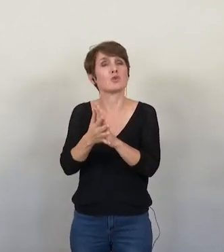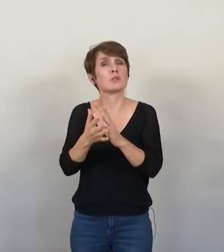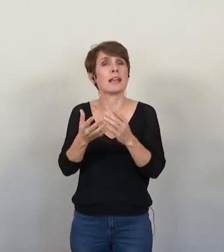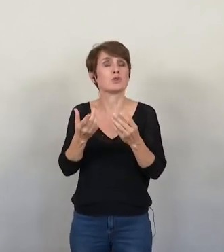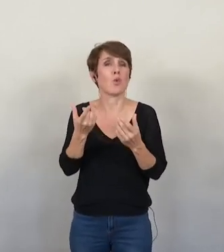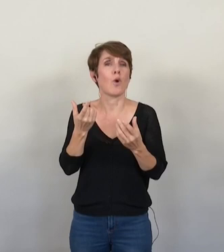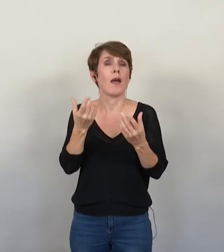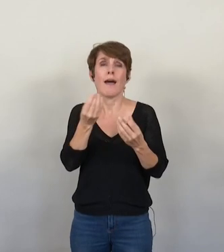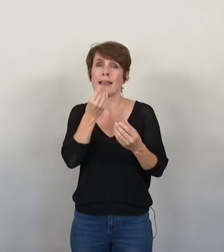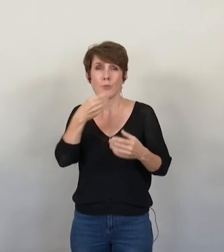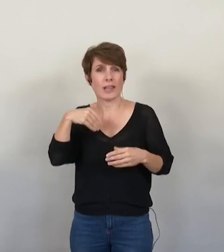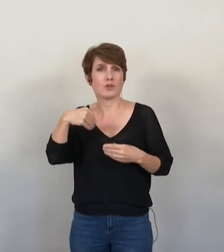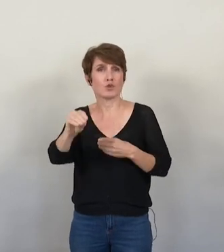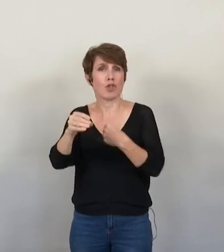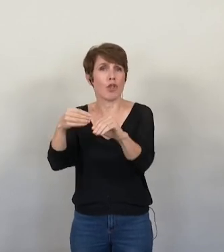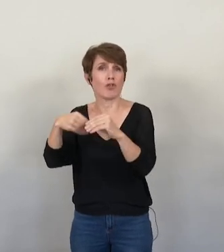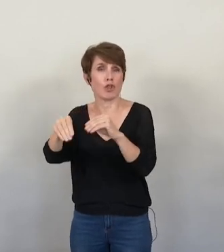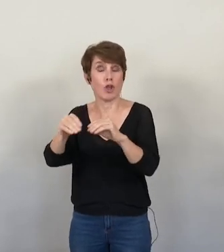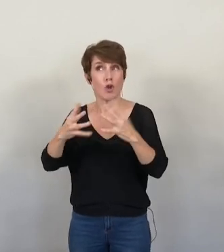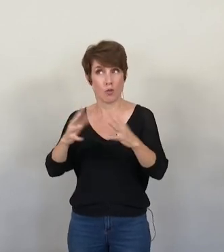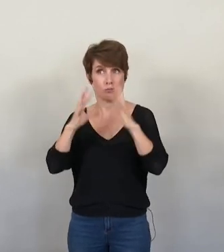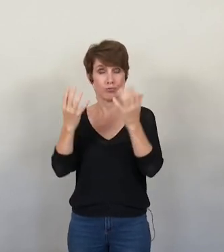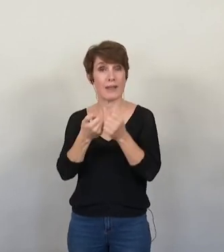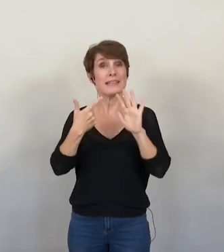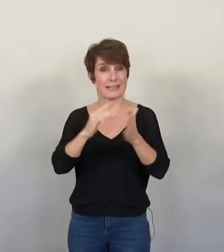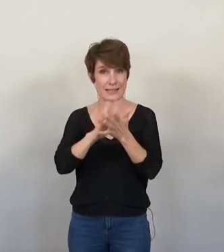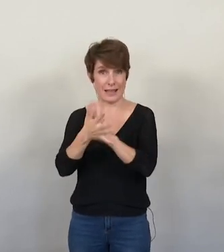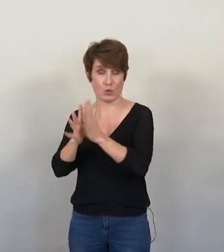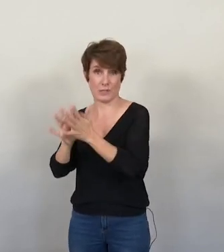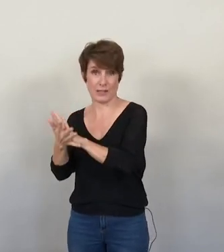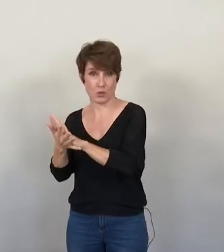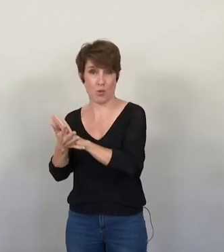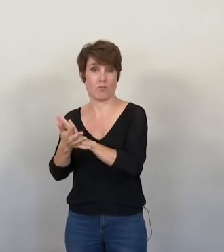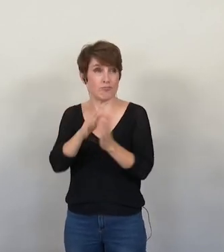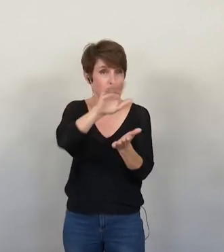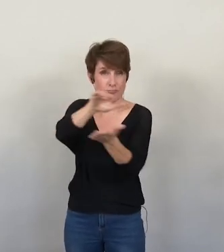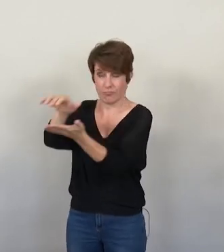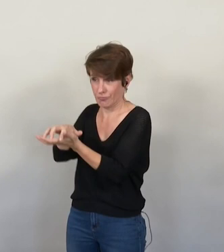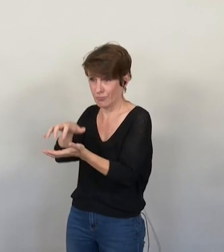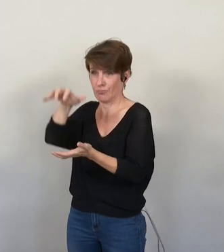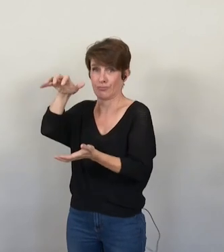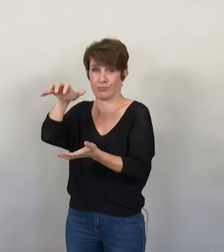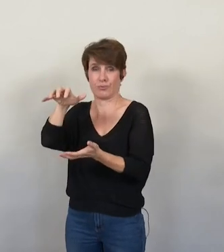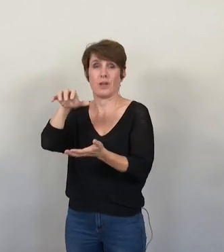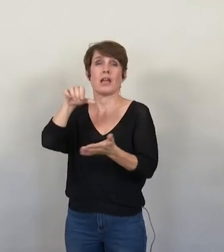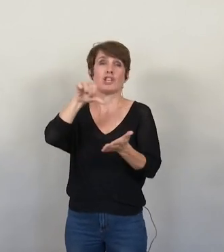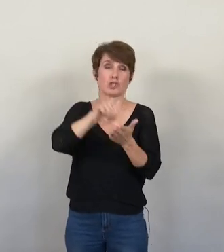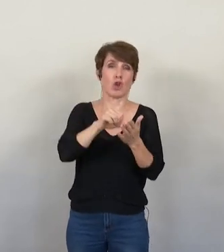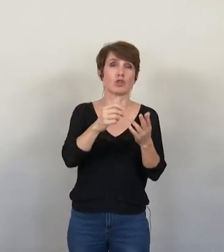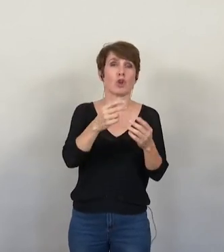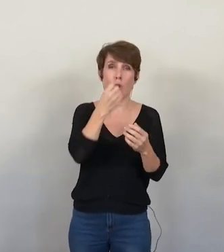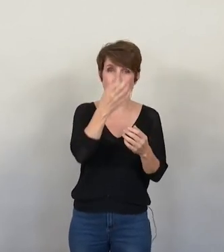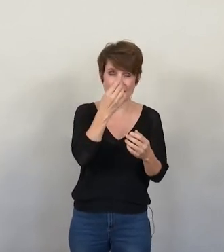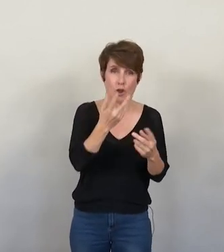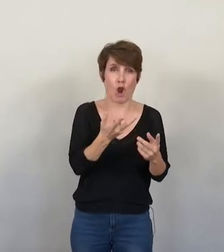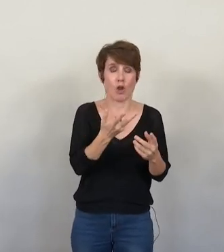associations qui récupèrent quotidiennement les denrées four ni par le centre horticole et la cuisine centrale de la ville